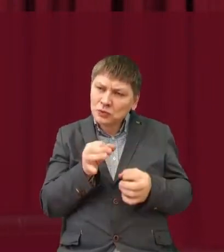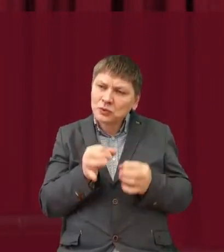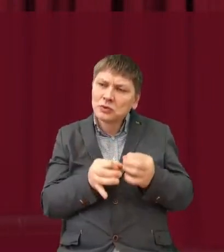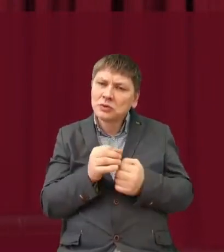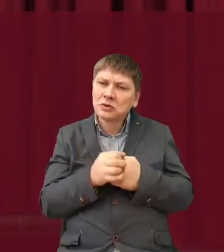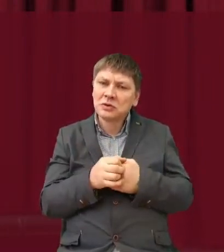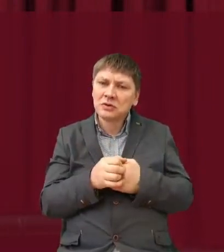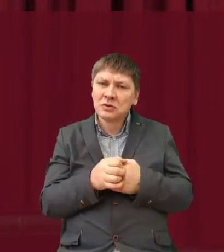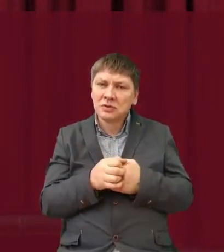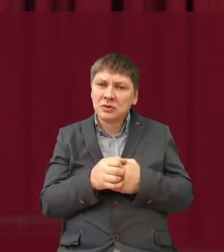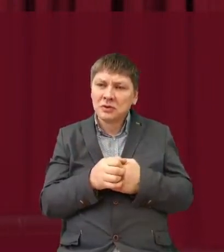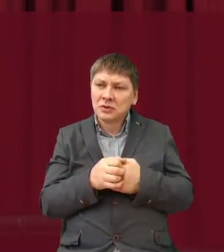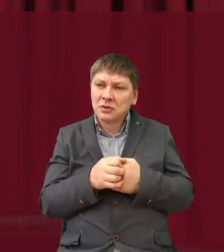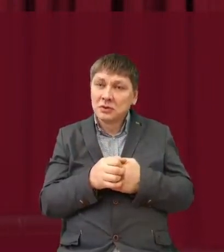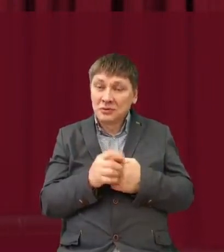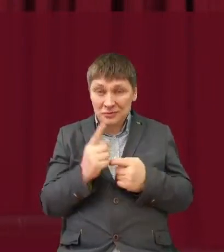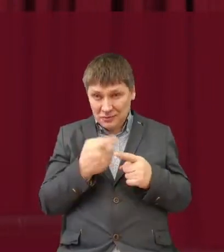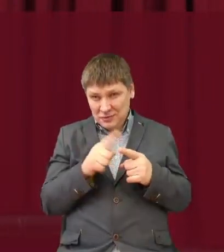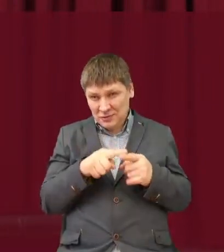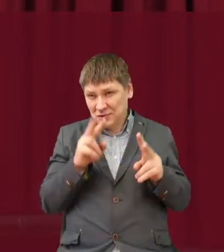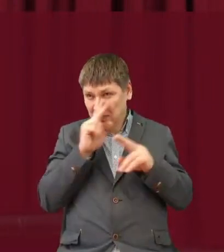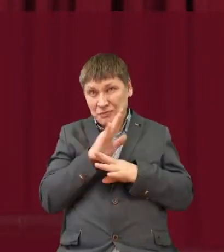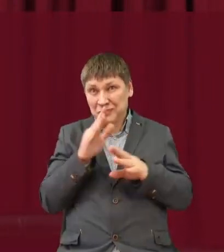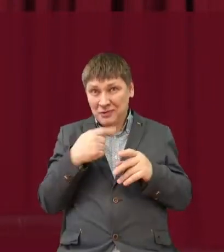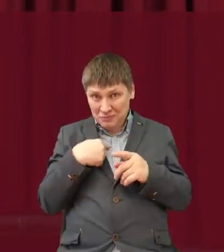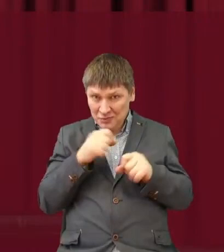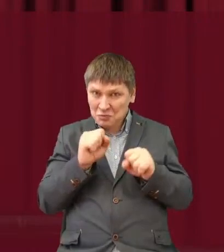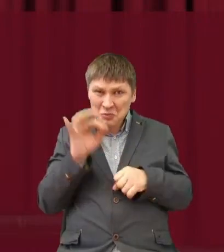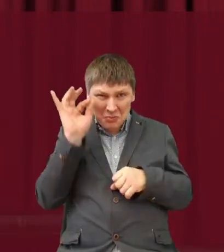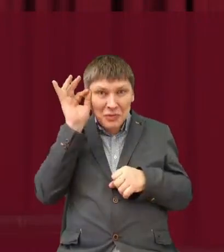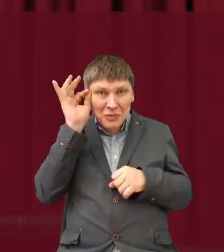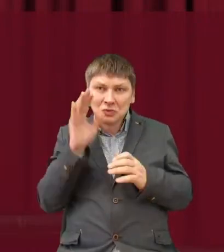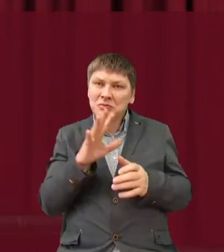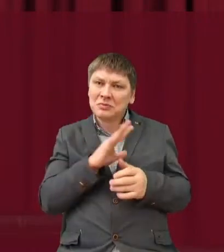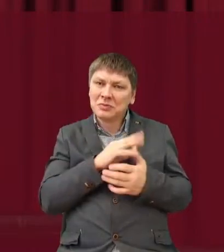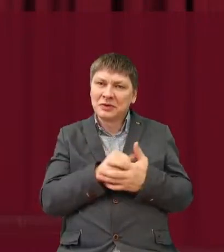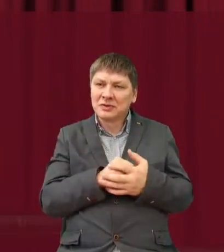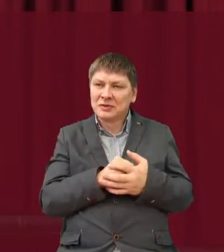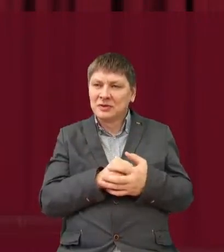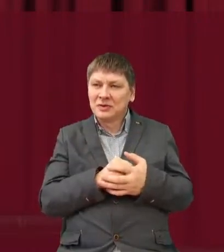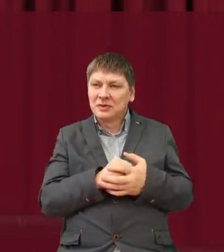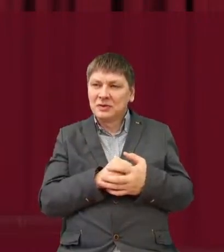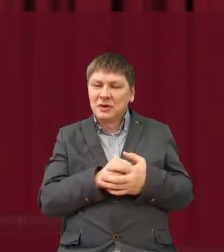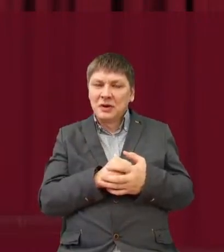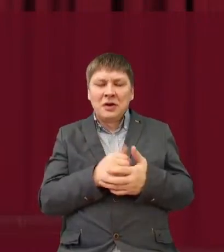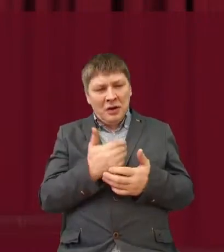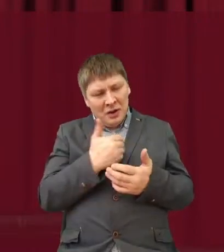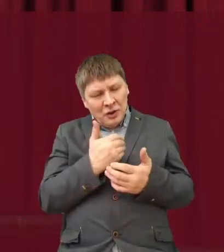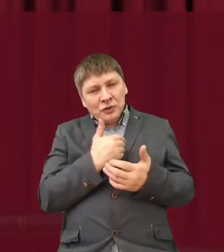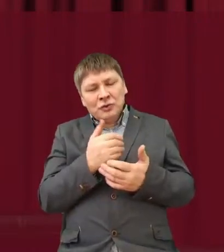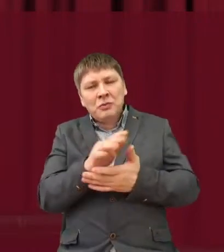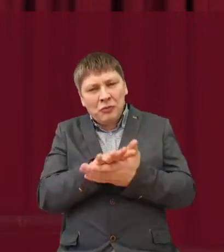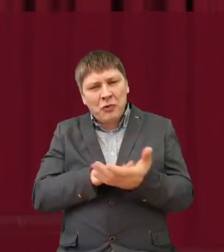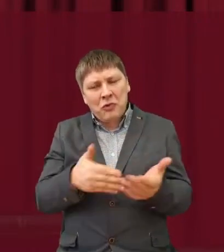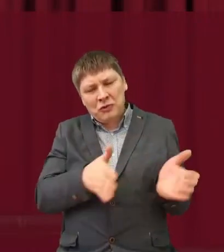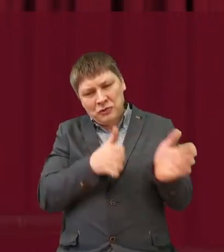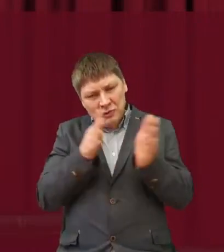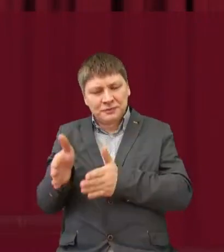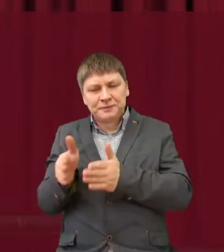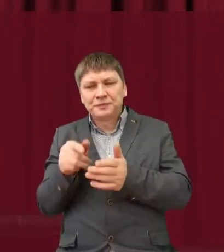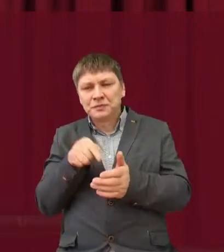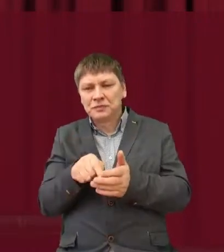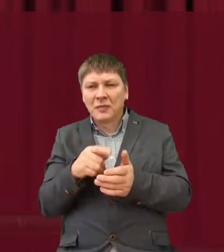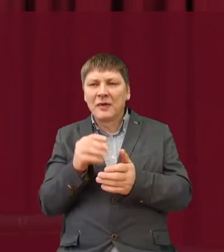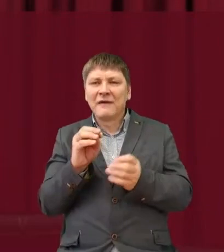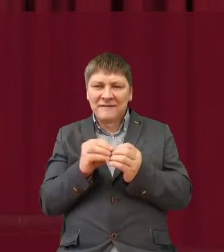которые делал такие безрассудные утверждения Впрочем продолжая я хотел бы продолжить читать из